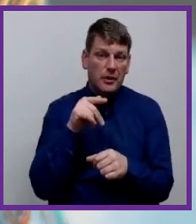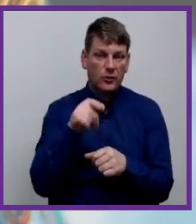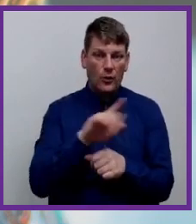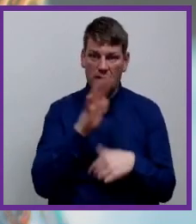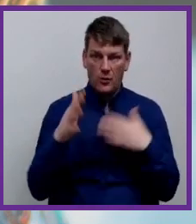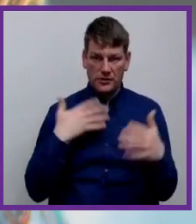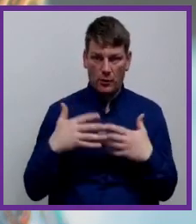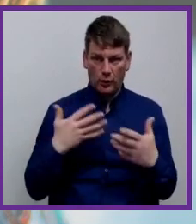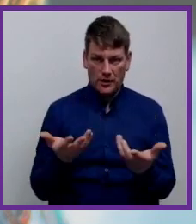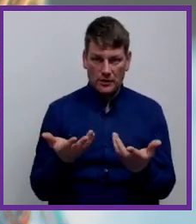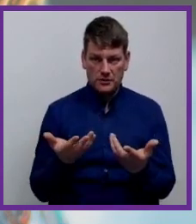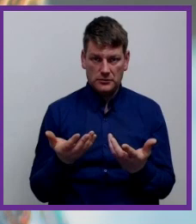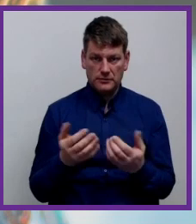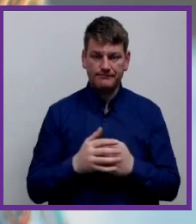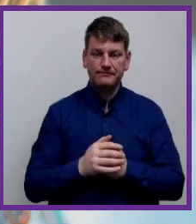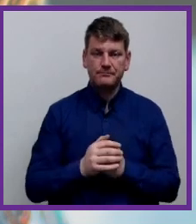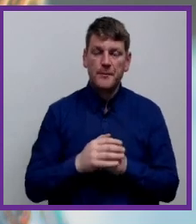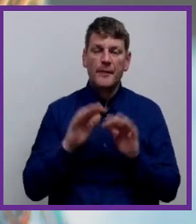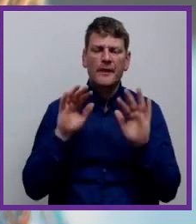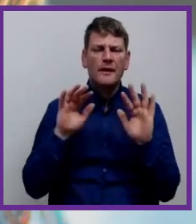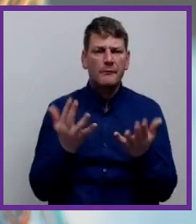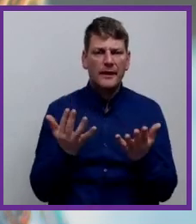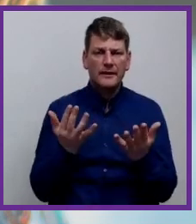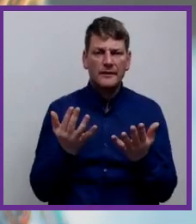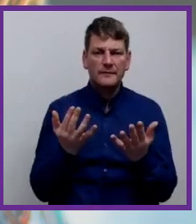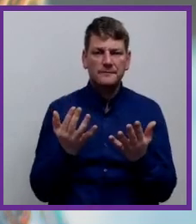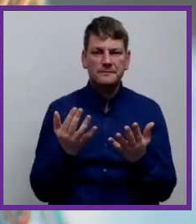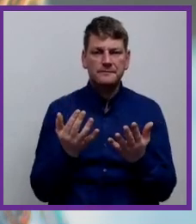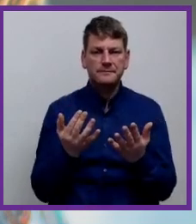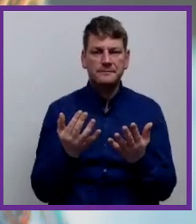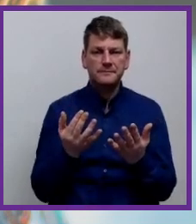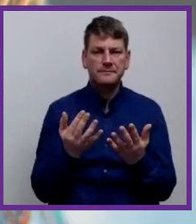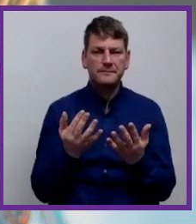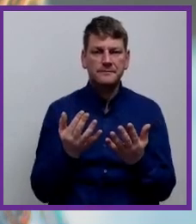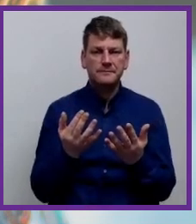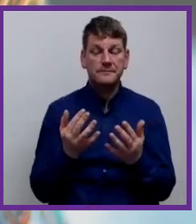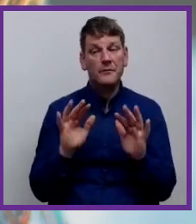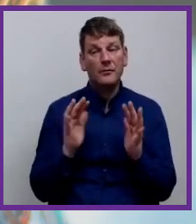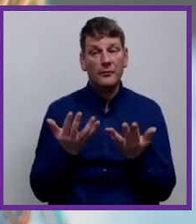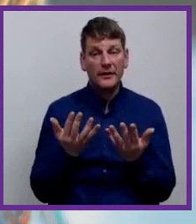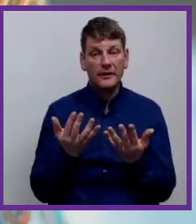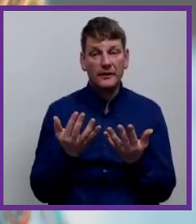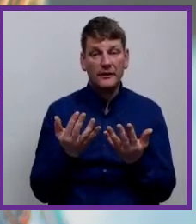neuztraucās. Bet bet